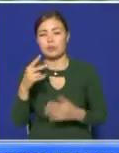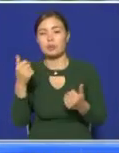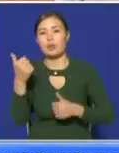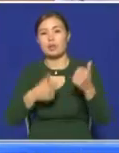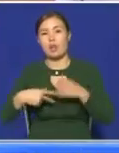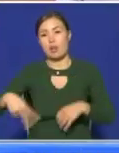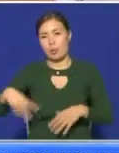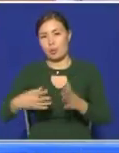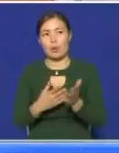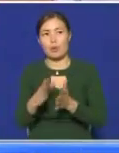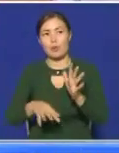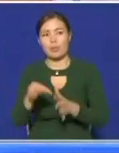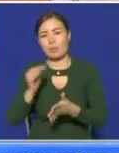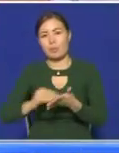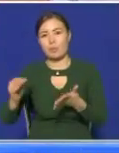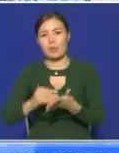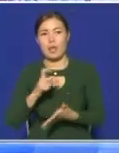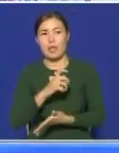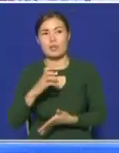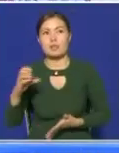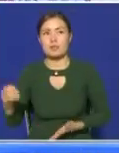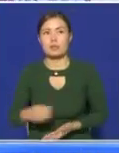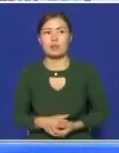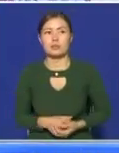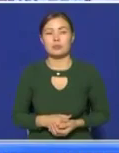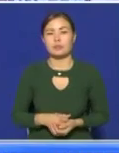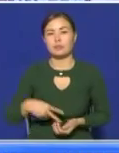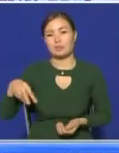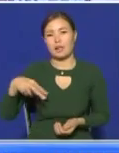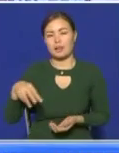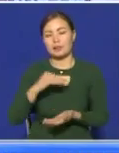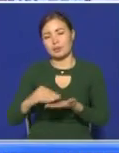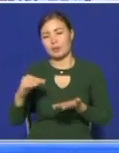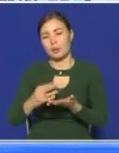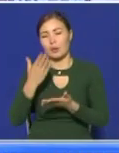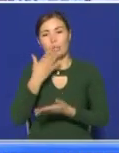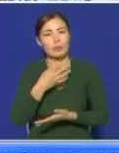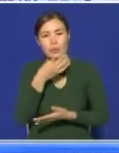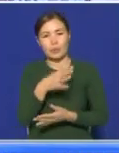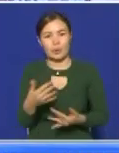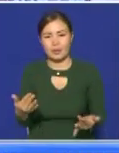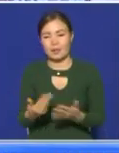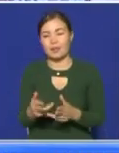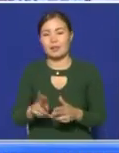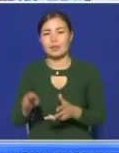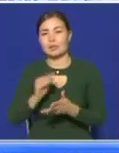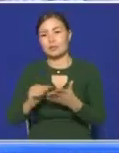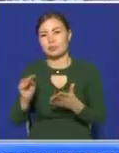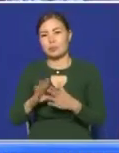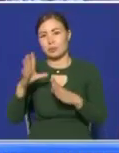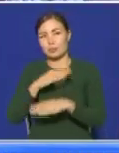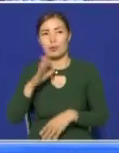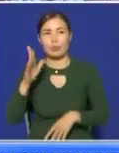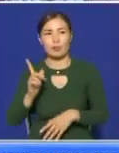әдебиет бағытын таңдап эссе жазады. Эссе жалпы жазғанды өте қатты жақсы көремін. Кез келген тақырыпта өз ойымды өрбітіп жаза аламын деп ойлаймын.